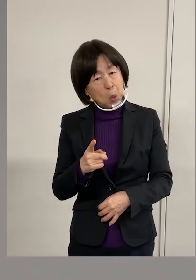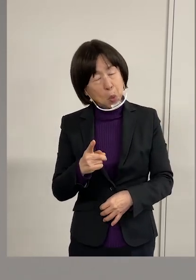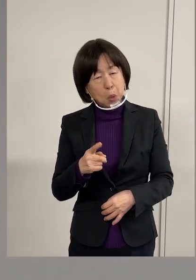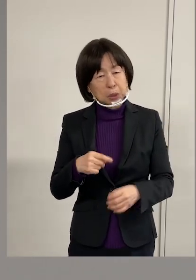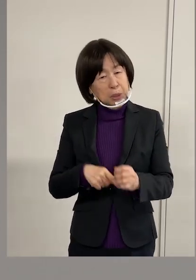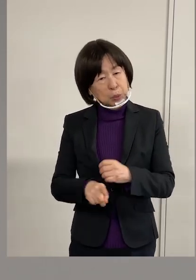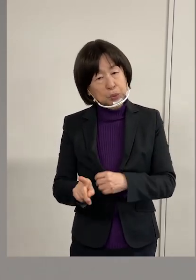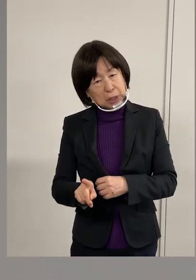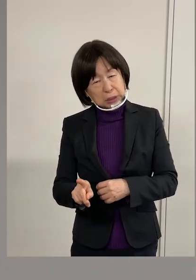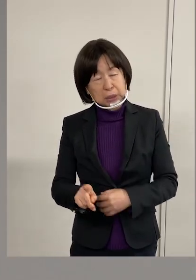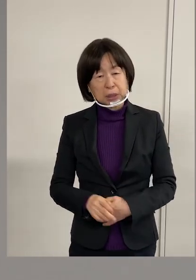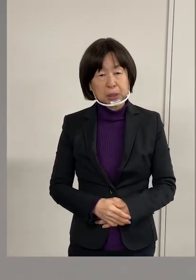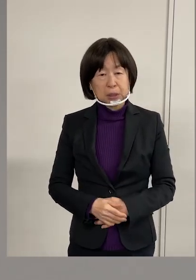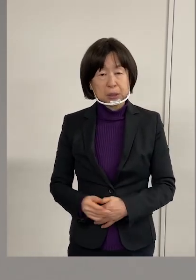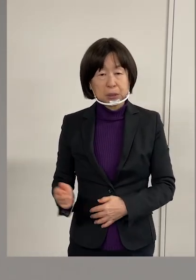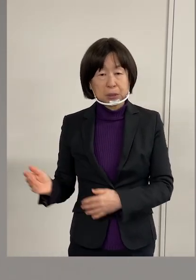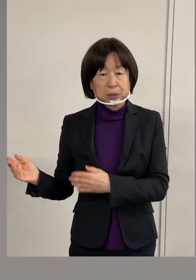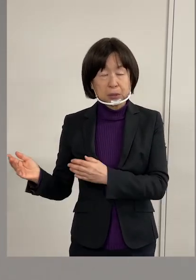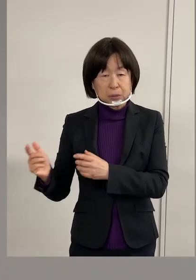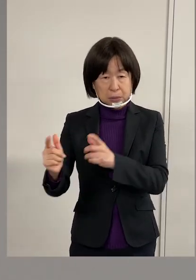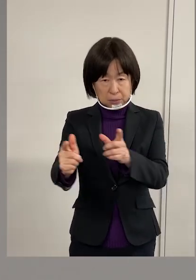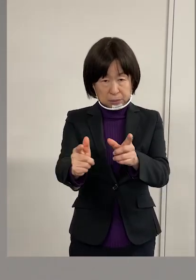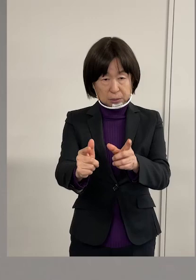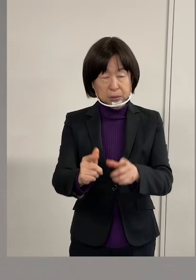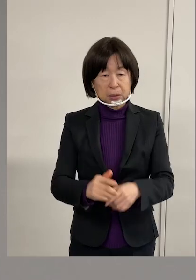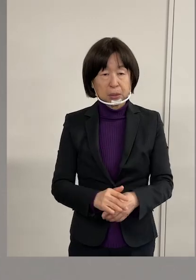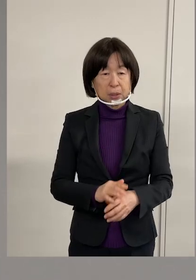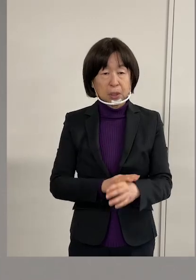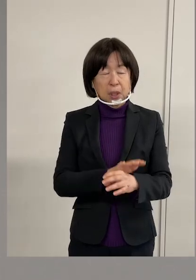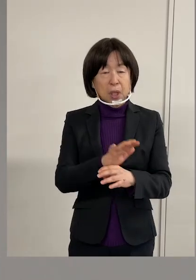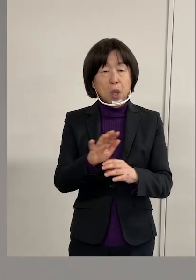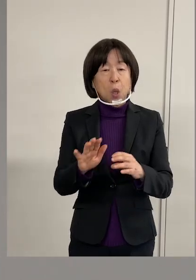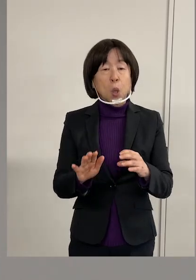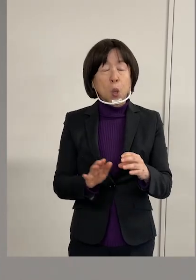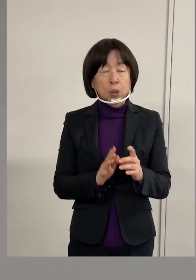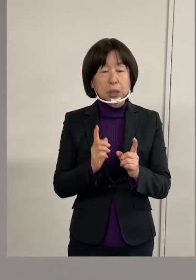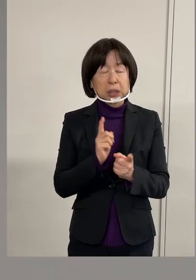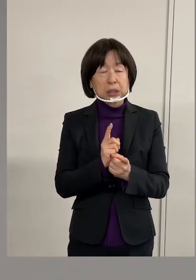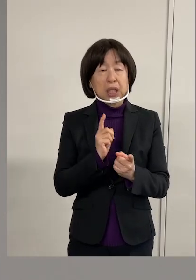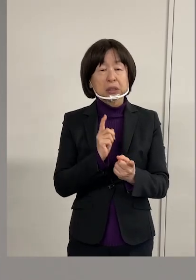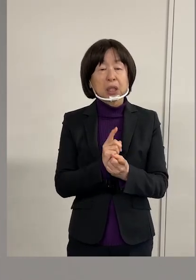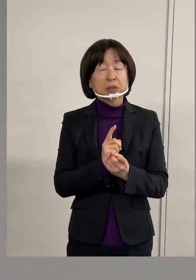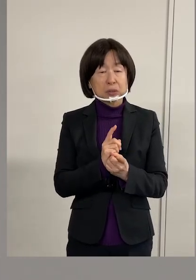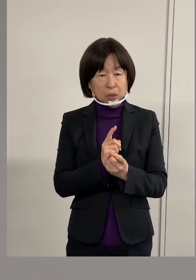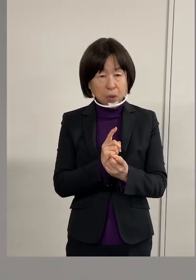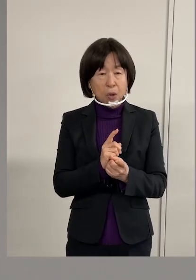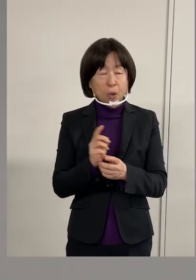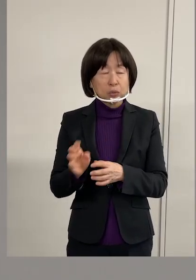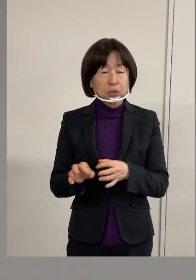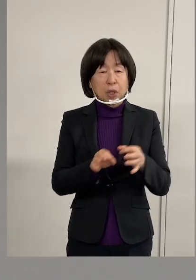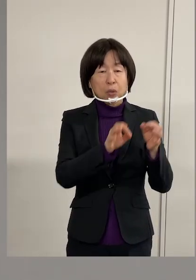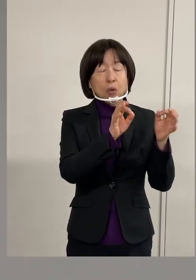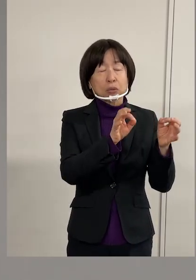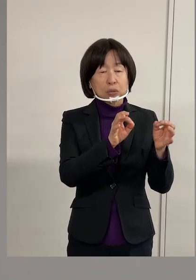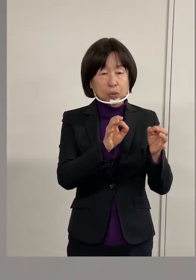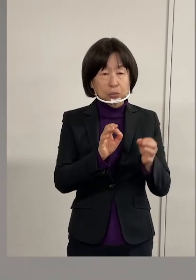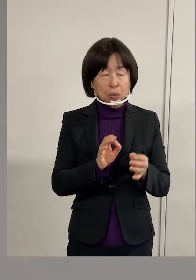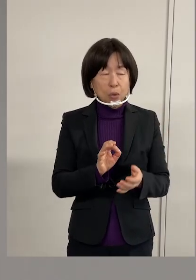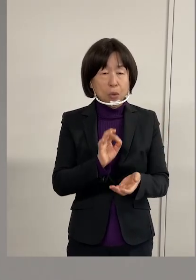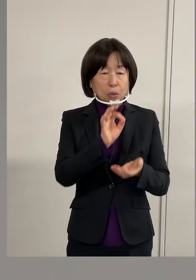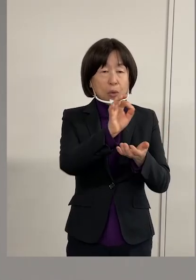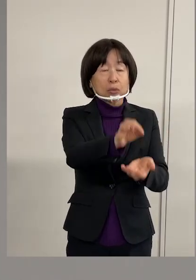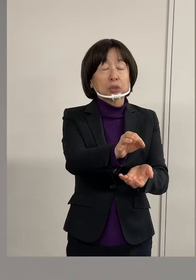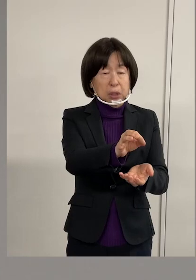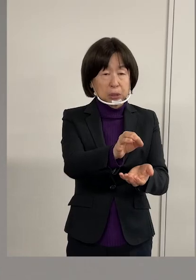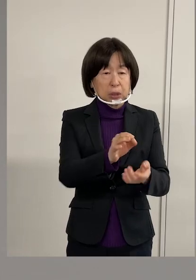ょうか。 まあ、あくまでもコロナ対策の物価高騰の交付金があったので、12月から3月ま